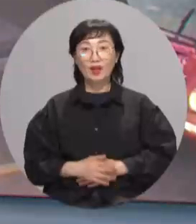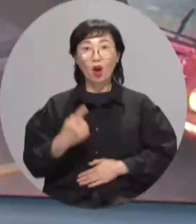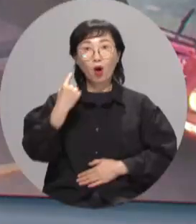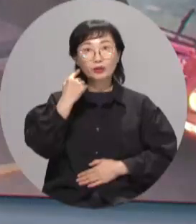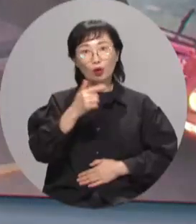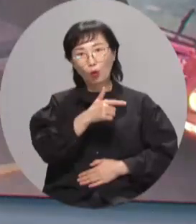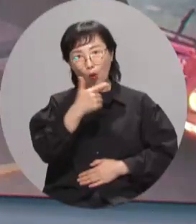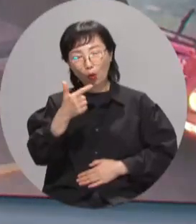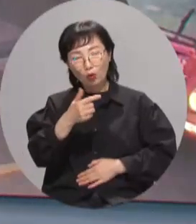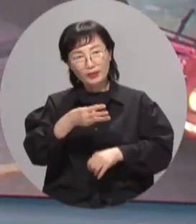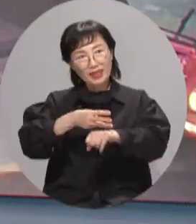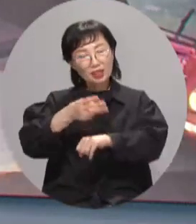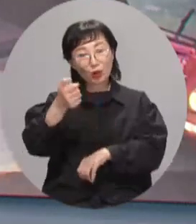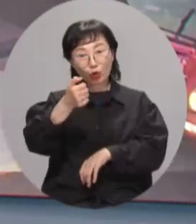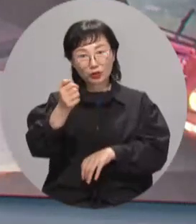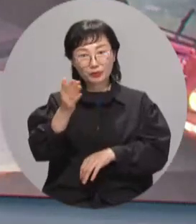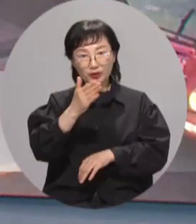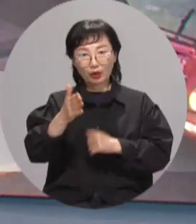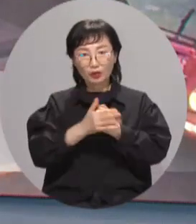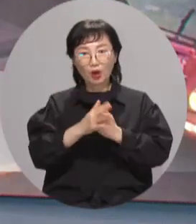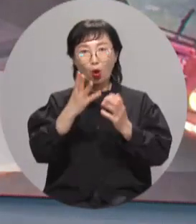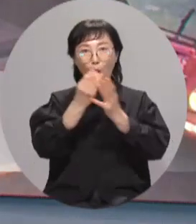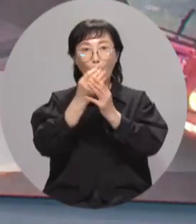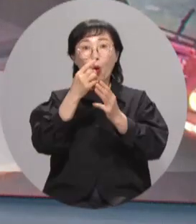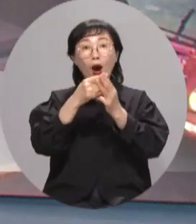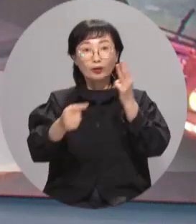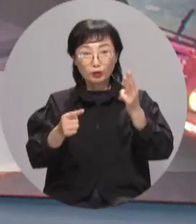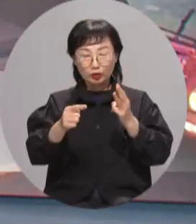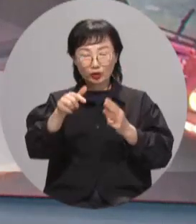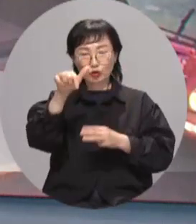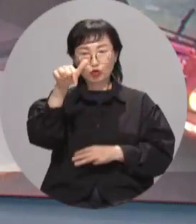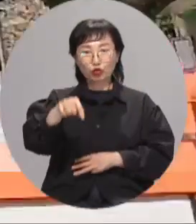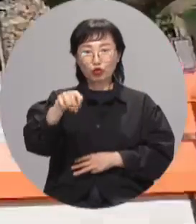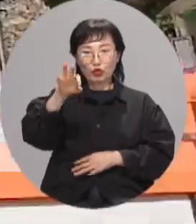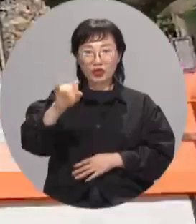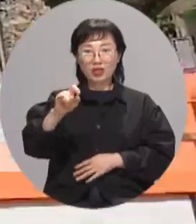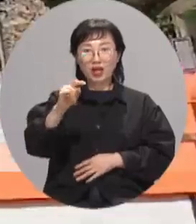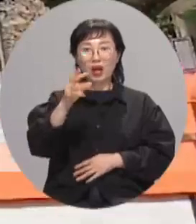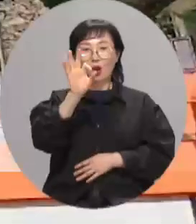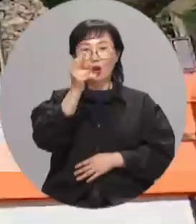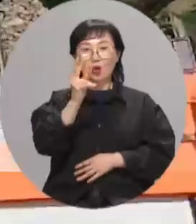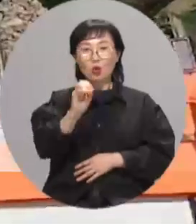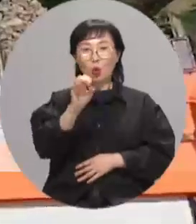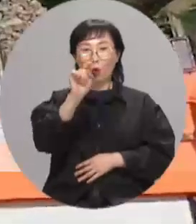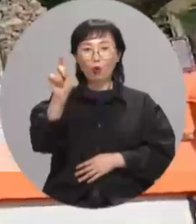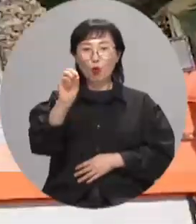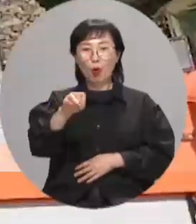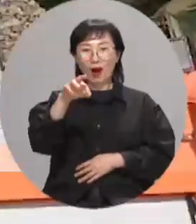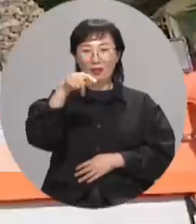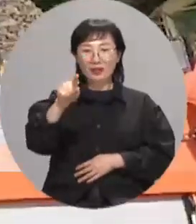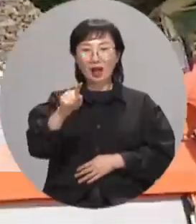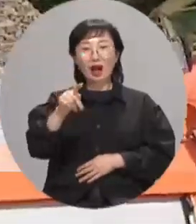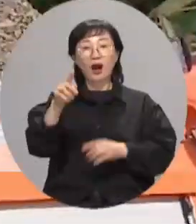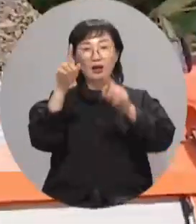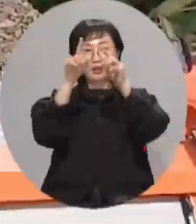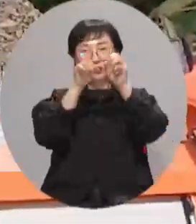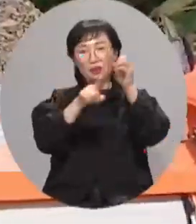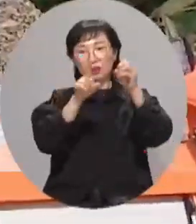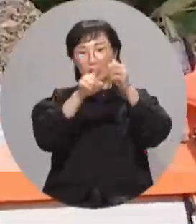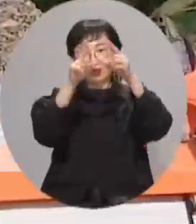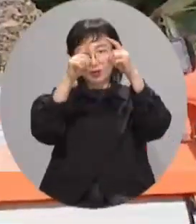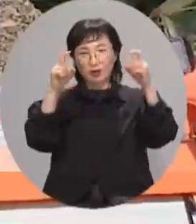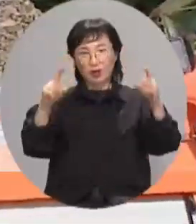어제 오후 3시 50분쯤 완주 구이면에 위치한 용광사에서 불이 나 대웅전이 모두 불에 타 1,400만 원의 재산